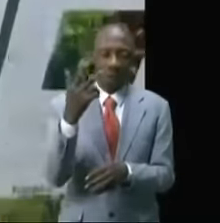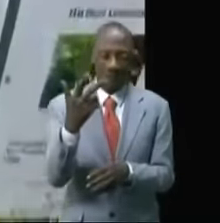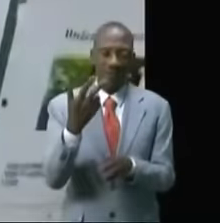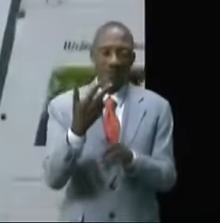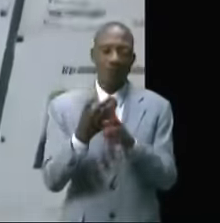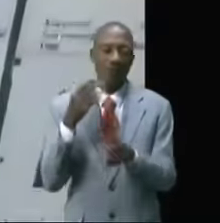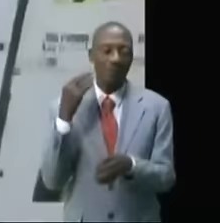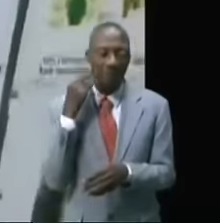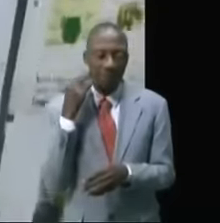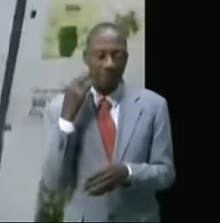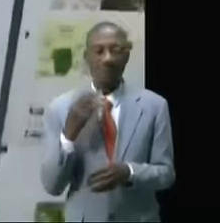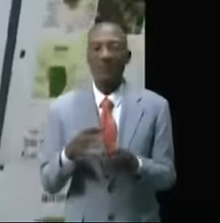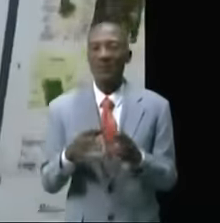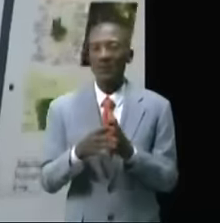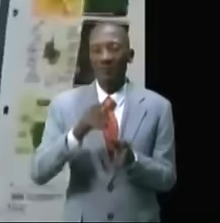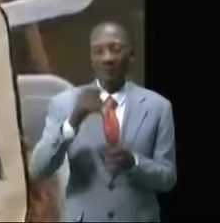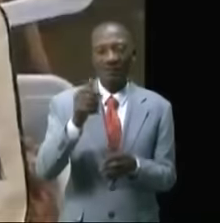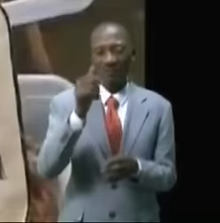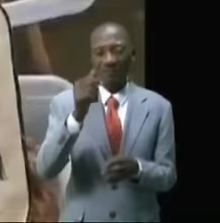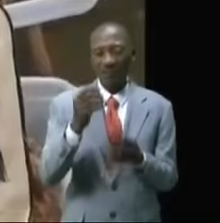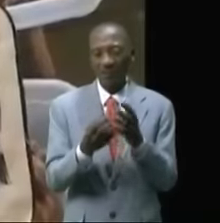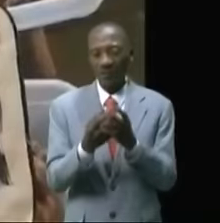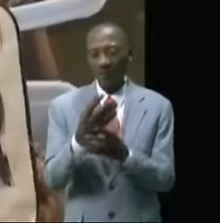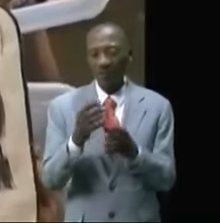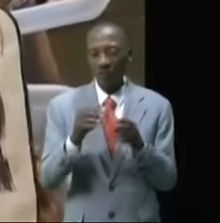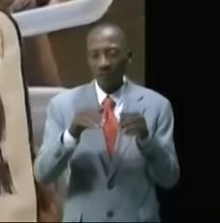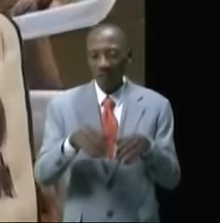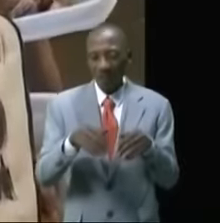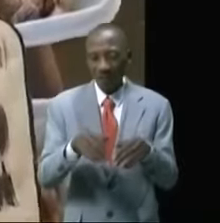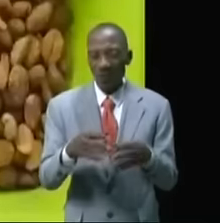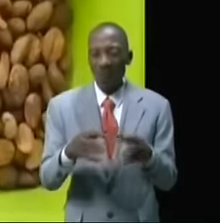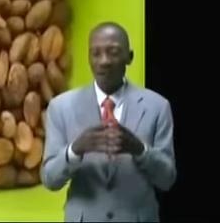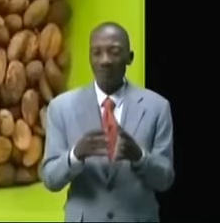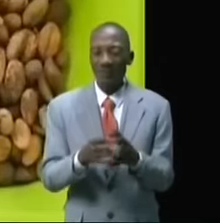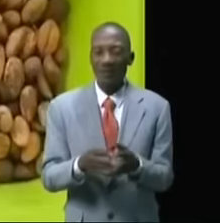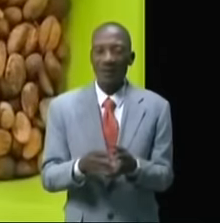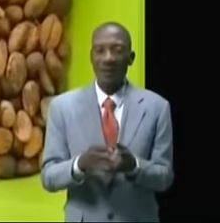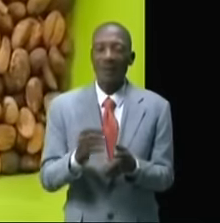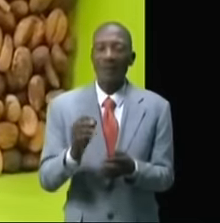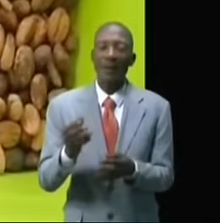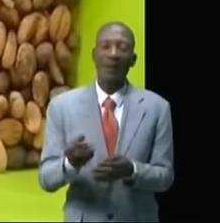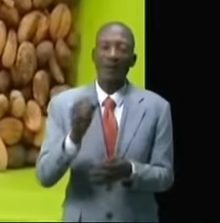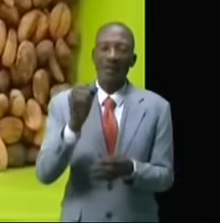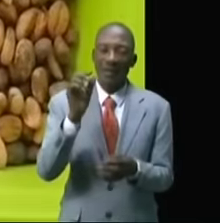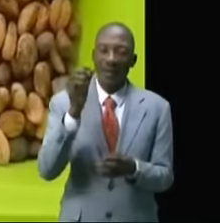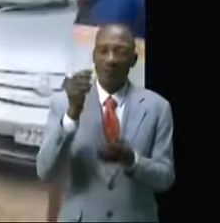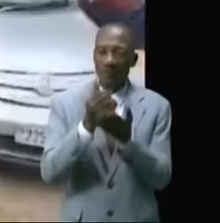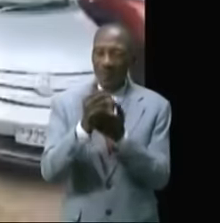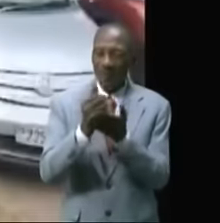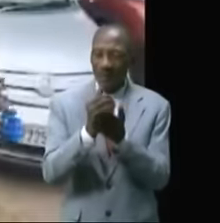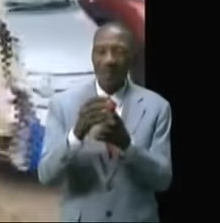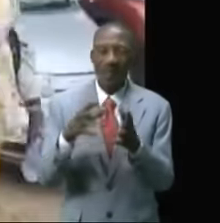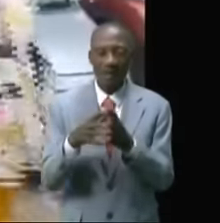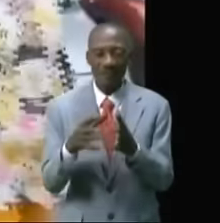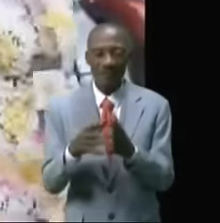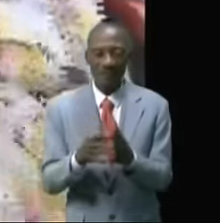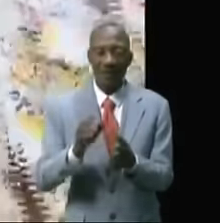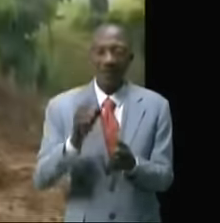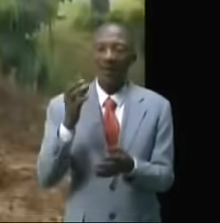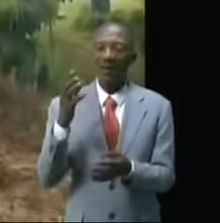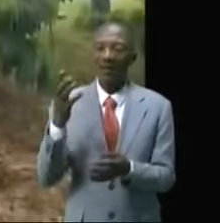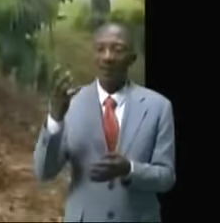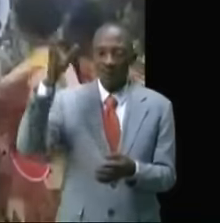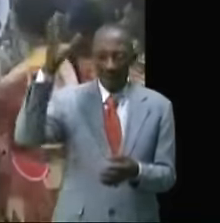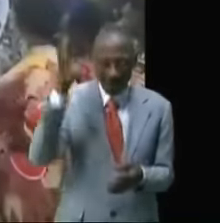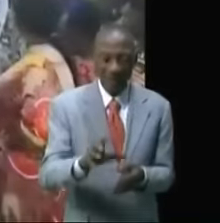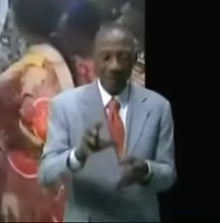de 21 produits agricoles dont le café et le cacao, veut ainsi promouvoir ses activités. La visite est